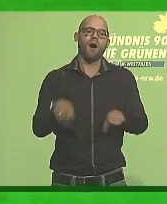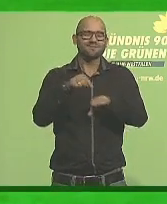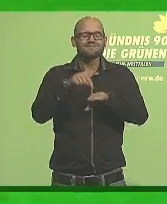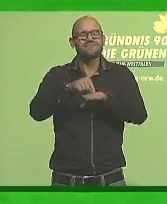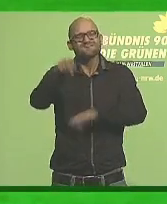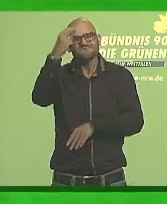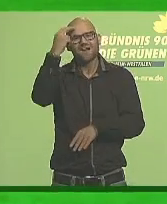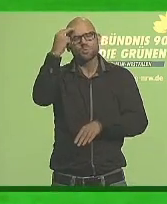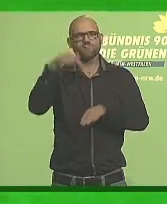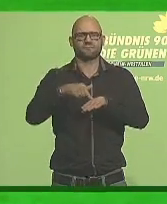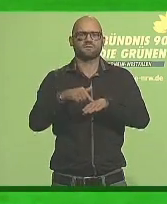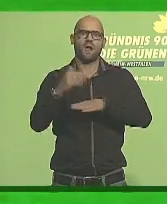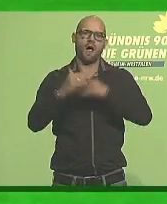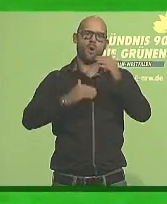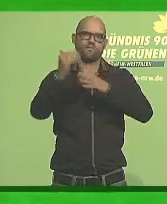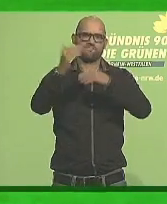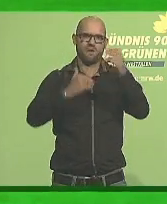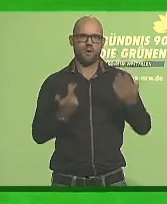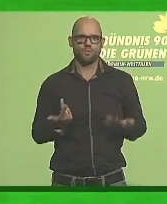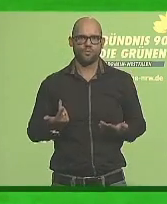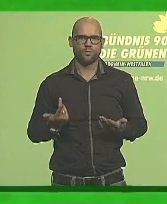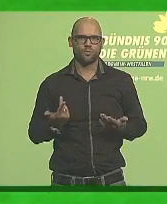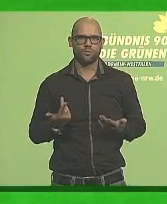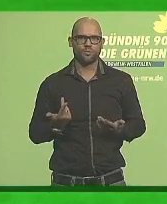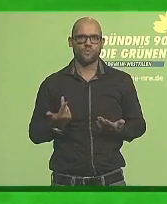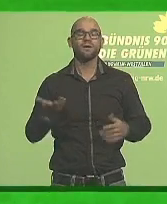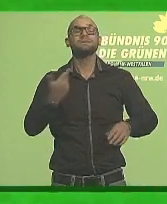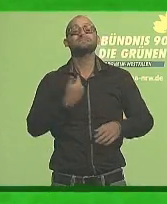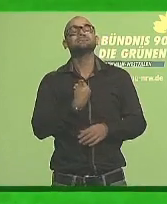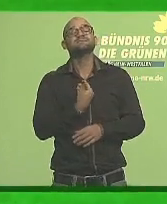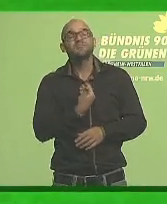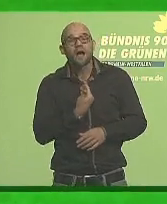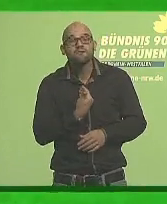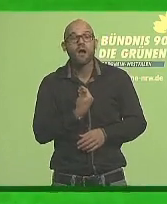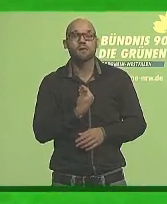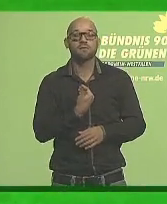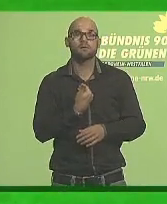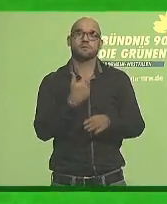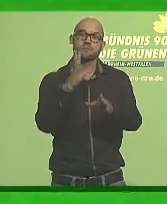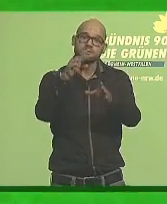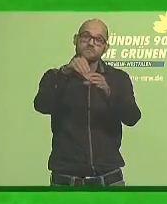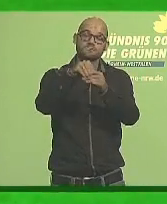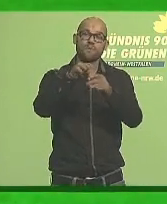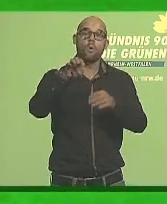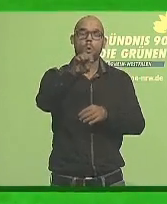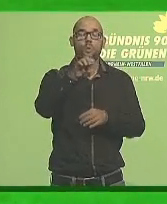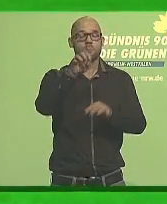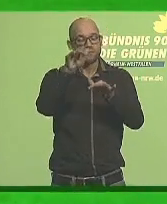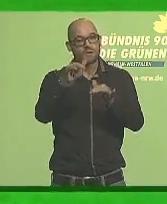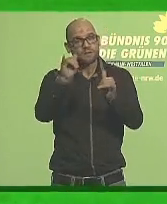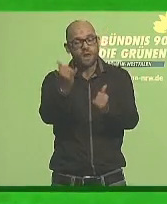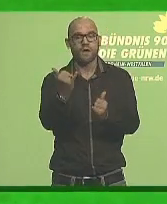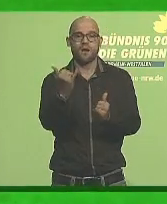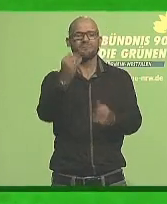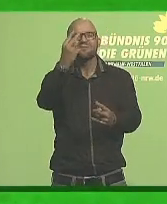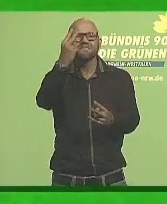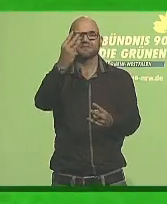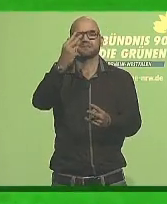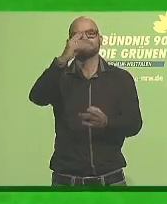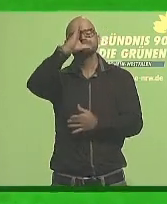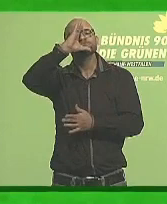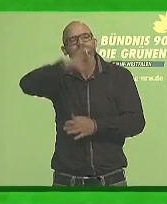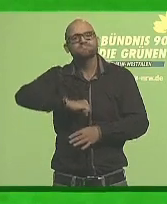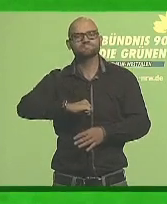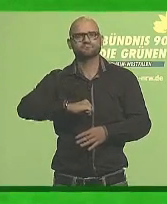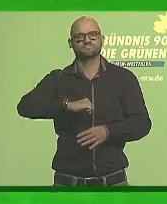machen, Zweifel ist Teil der europäischen Methode, Einsicht und die Möglichkeit